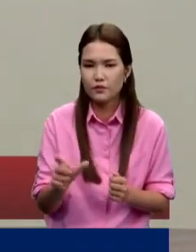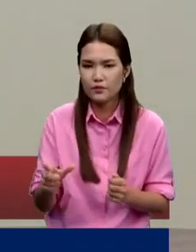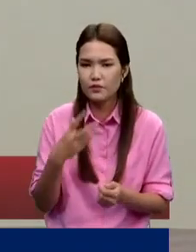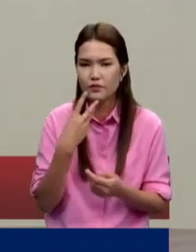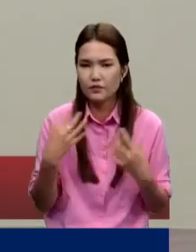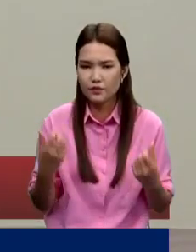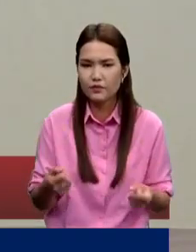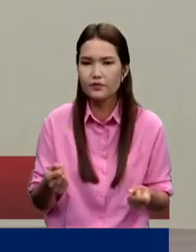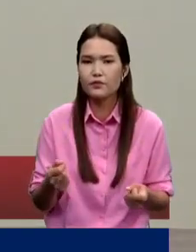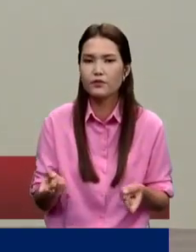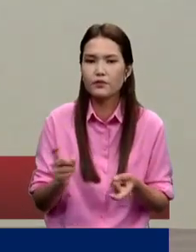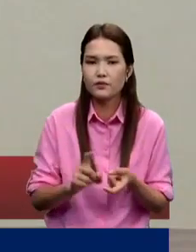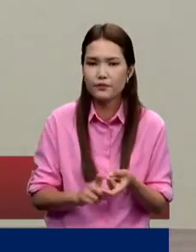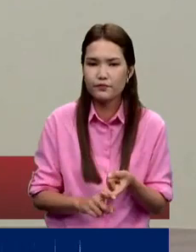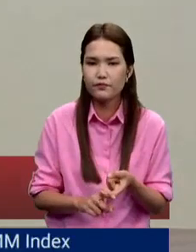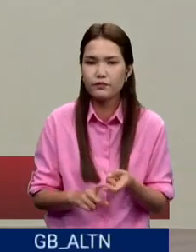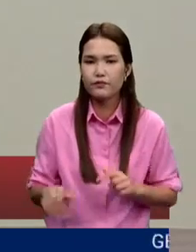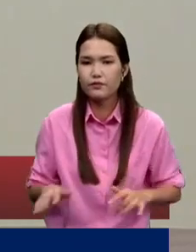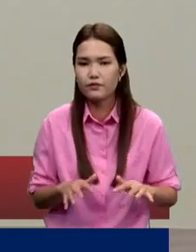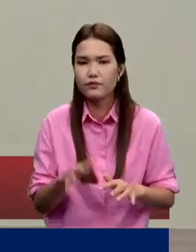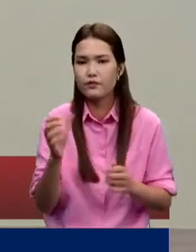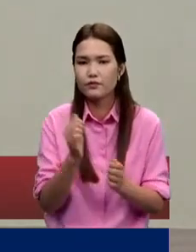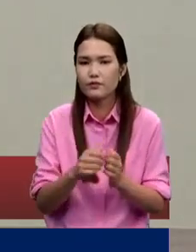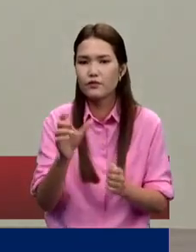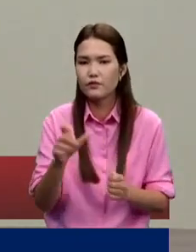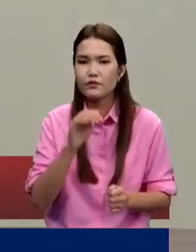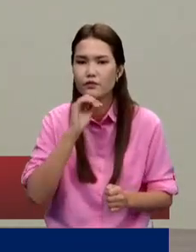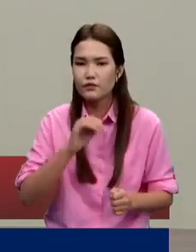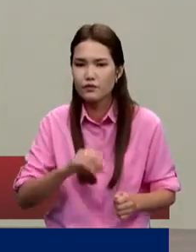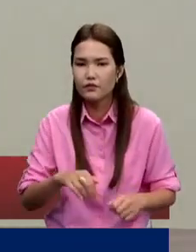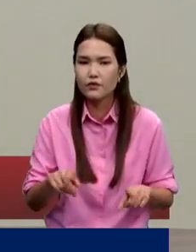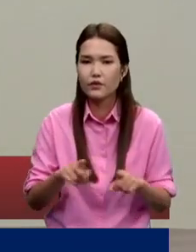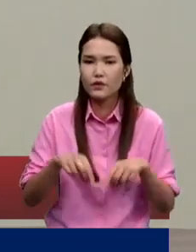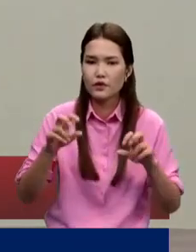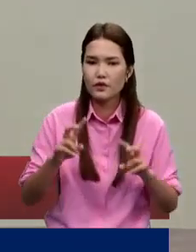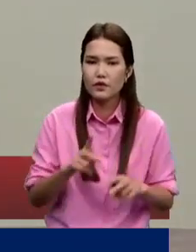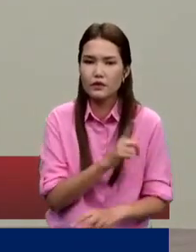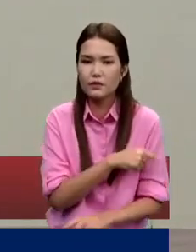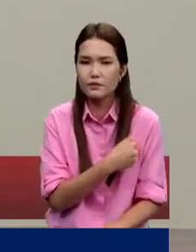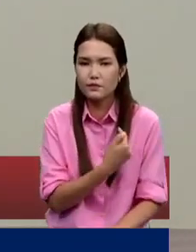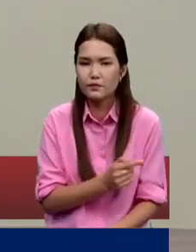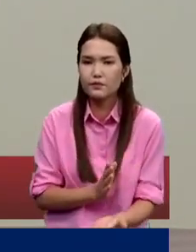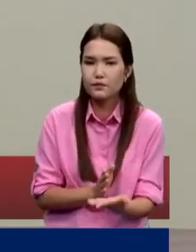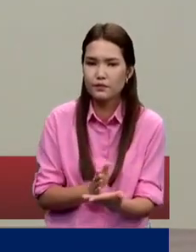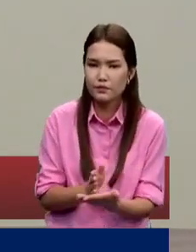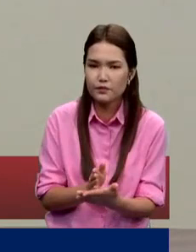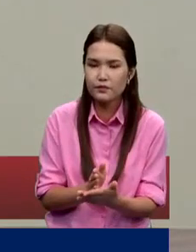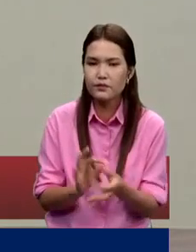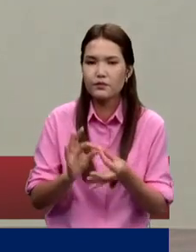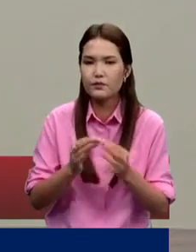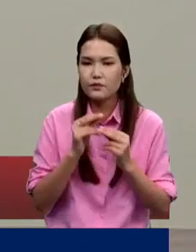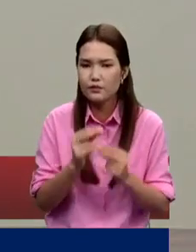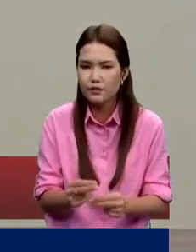істеген қызметкерлер, кіші мамандарды, орта медбикелер және дәрігерлер